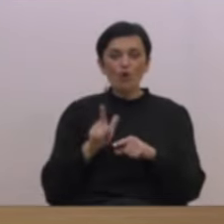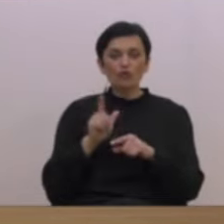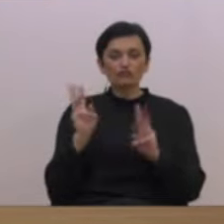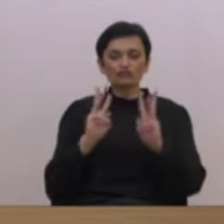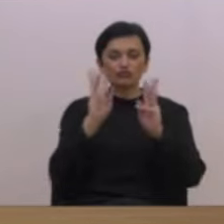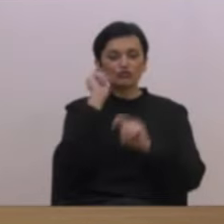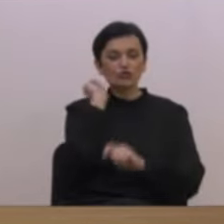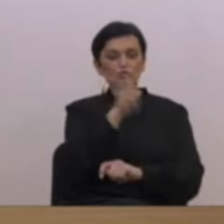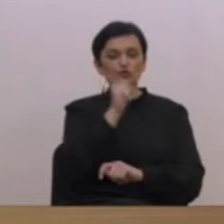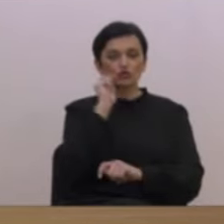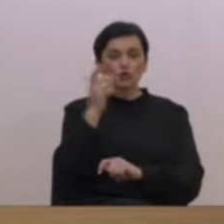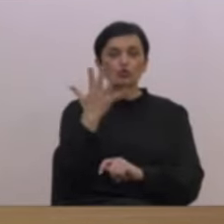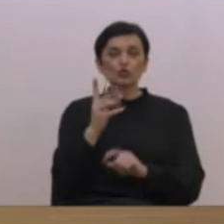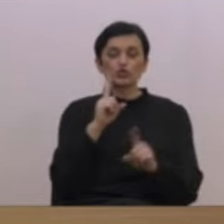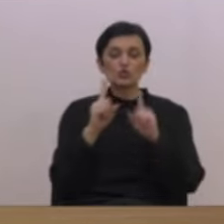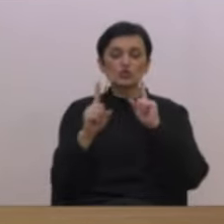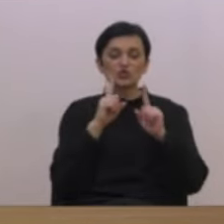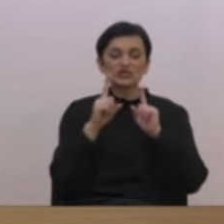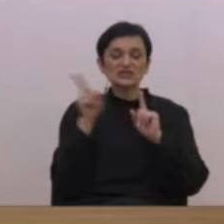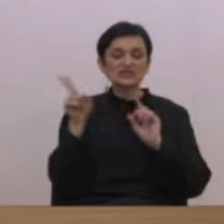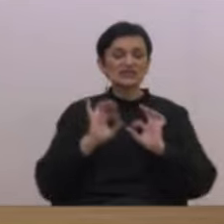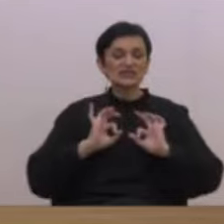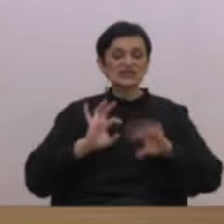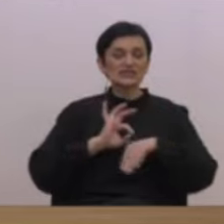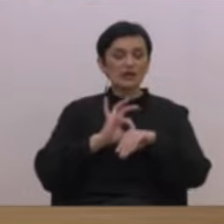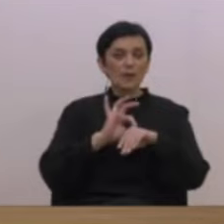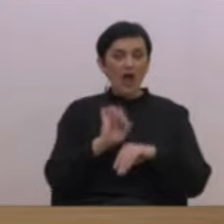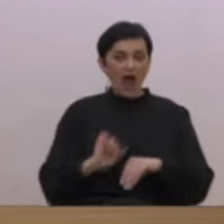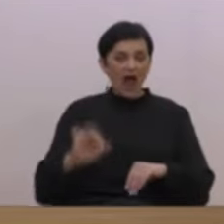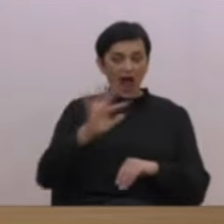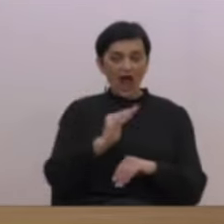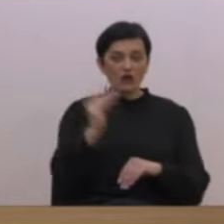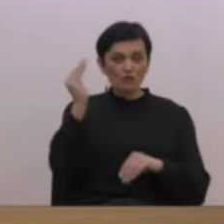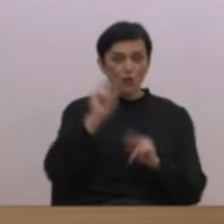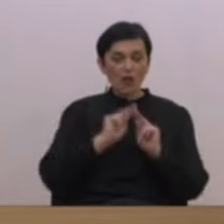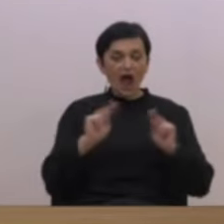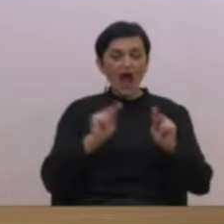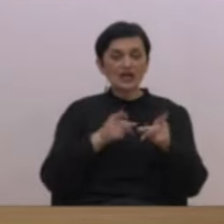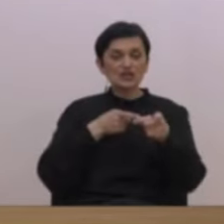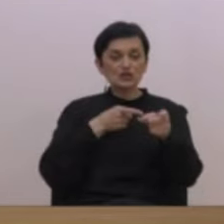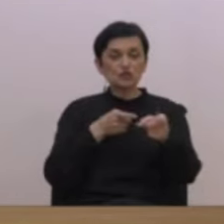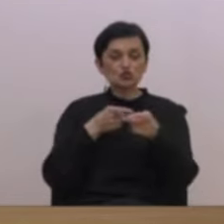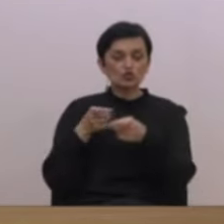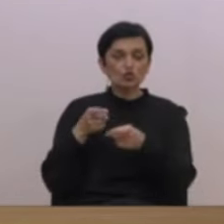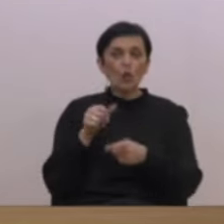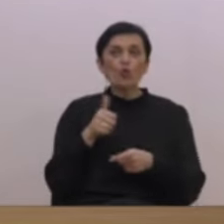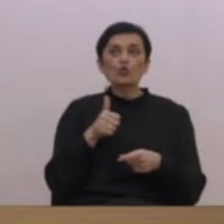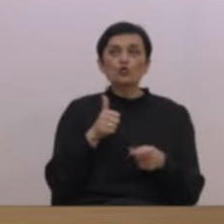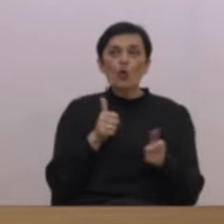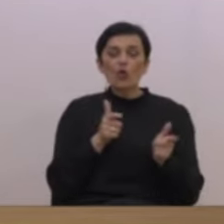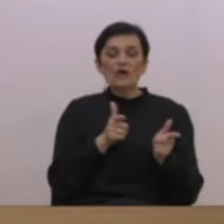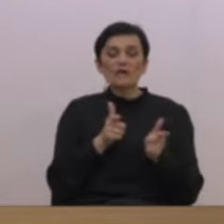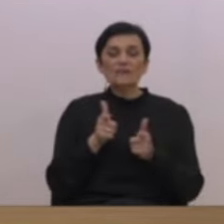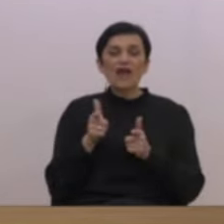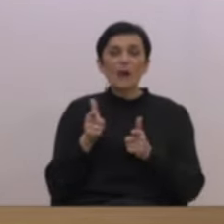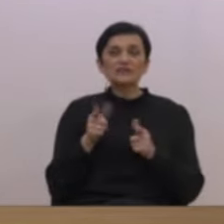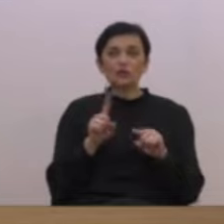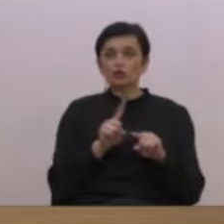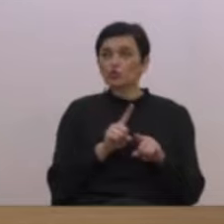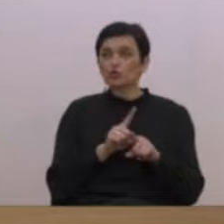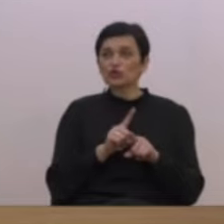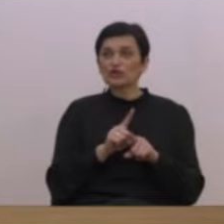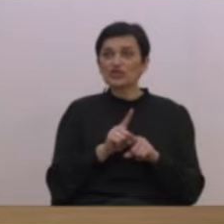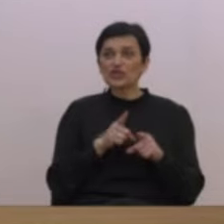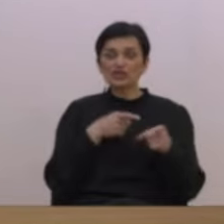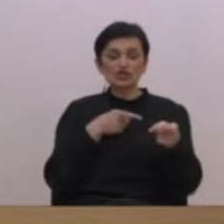Tu i seminare biaris, ma interesez pro-europuli, hafsul astavlit, iarahis trolas, da? Rogor da amzadun. Iseti,